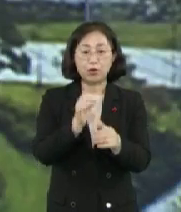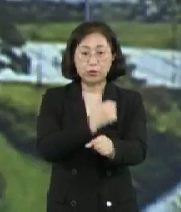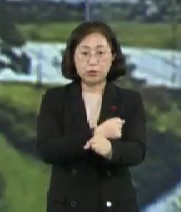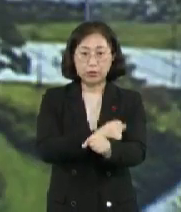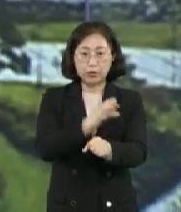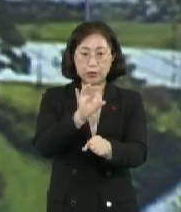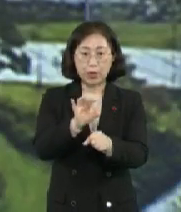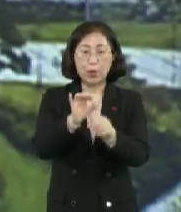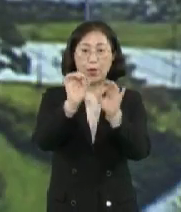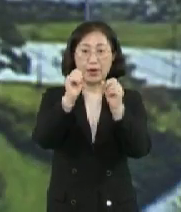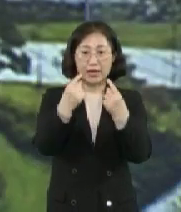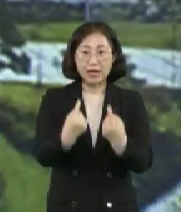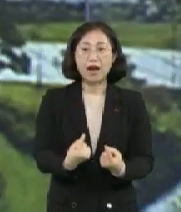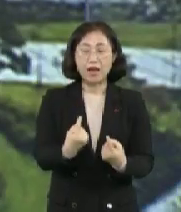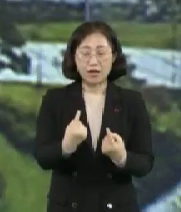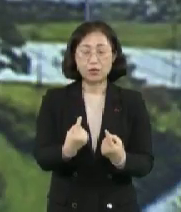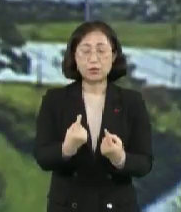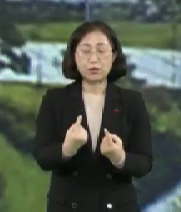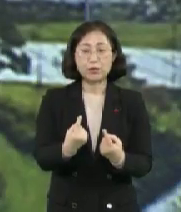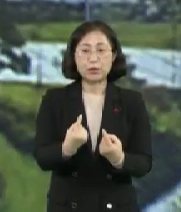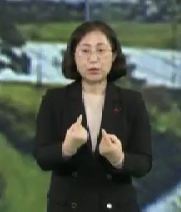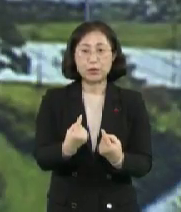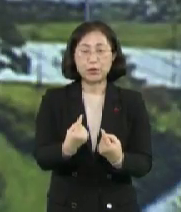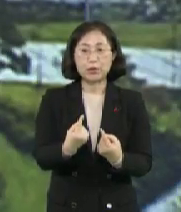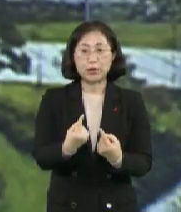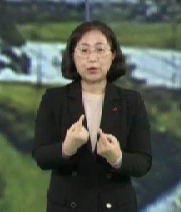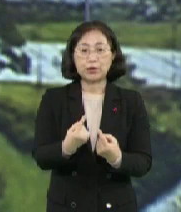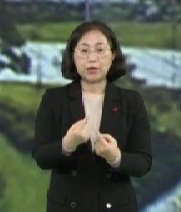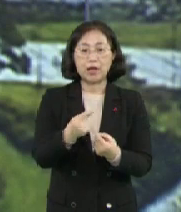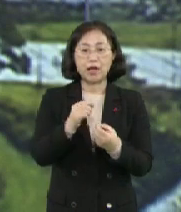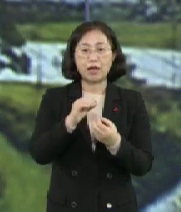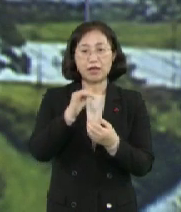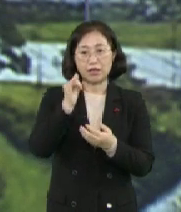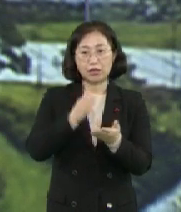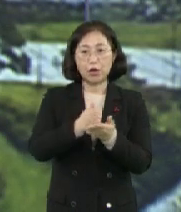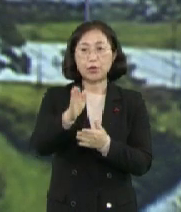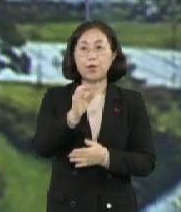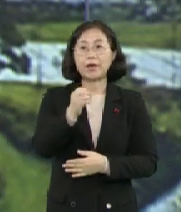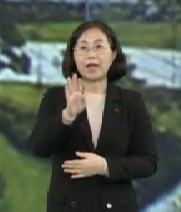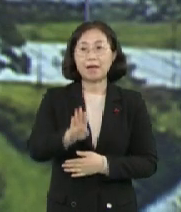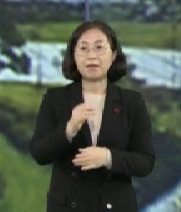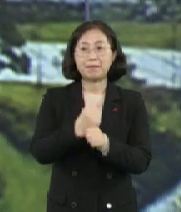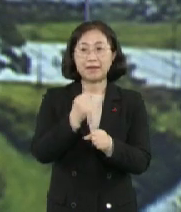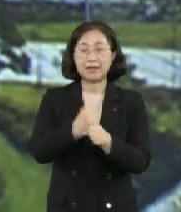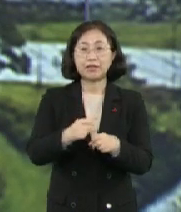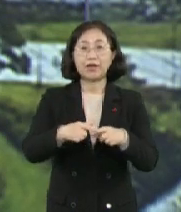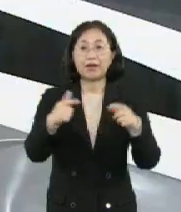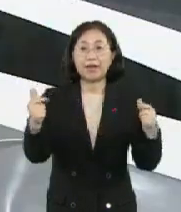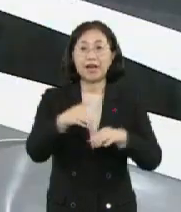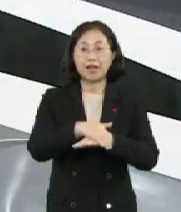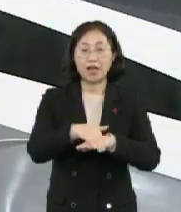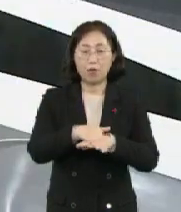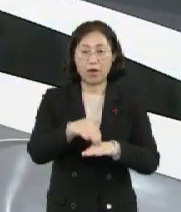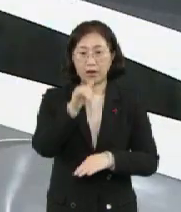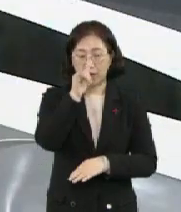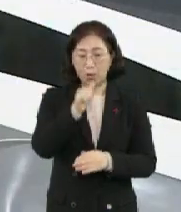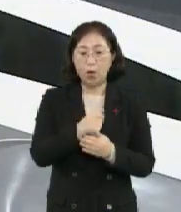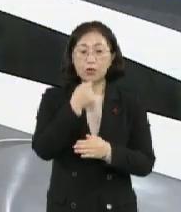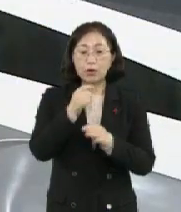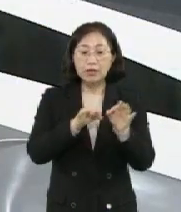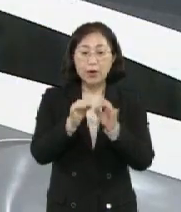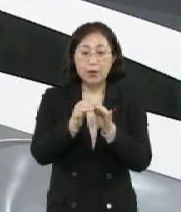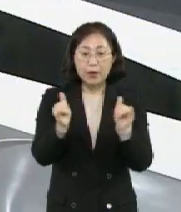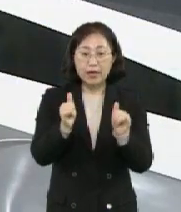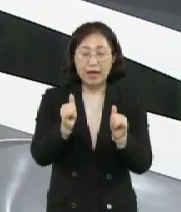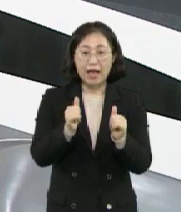수수료 인하를 위해서 충청남도가 충남 배달앱을 만들어서 확산 중이었다는 말씀을 드리고요. 특히 소상공인 전용